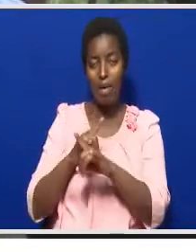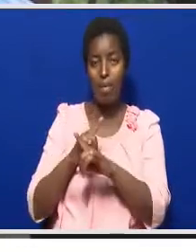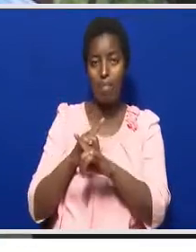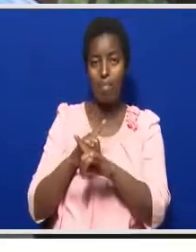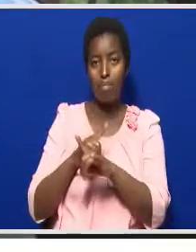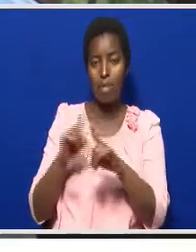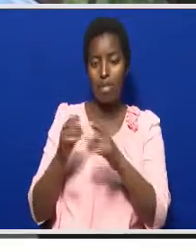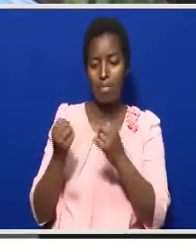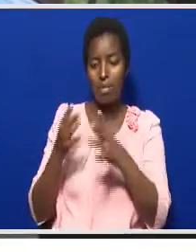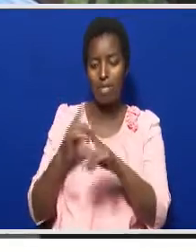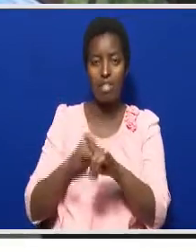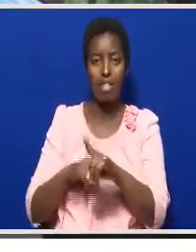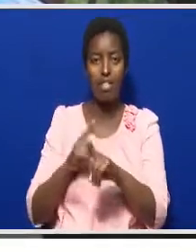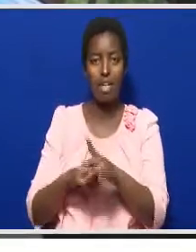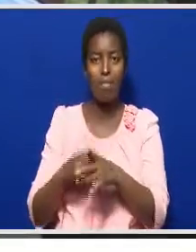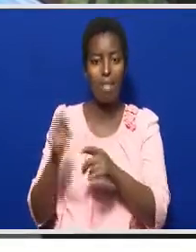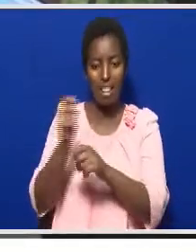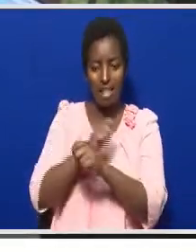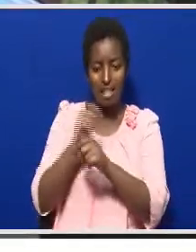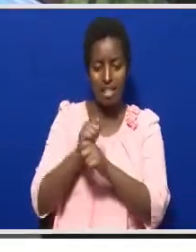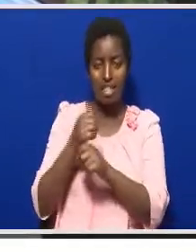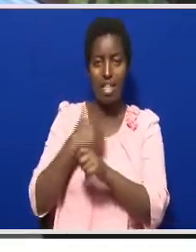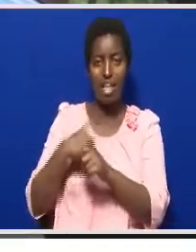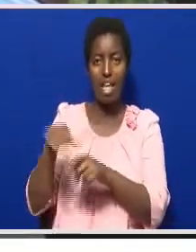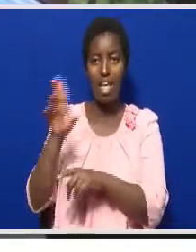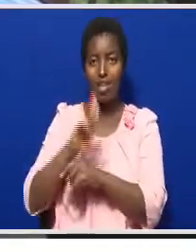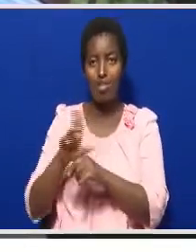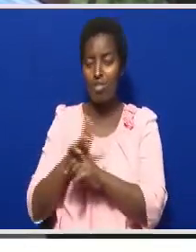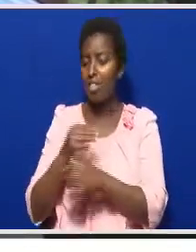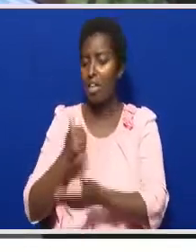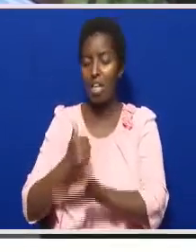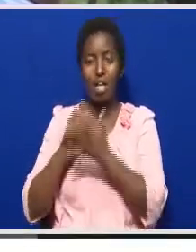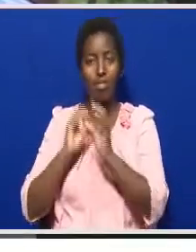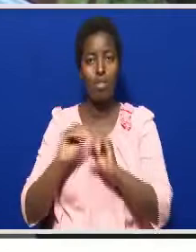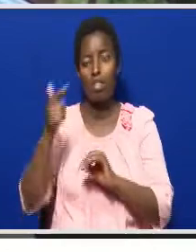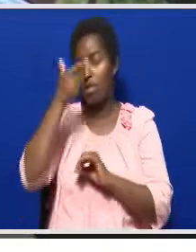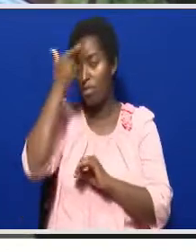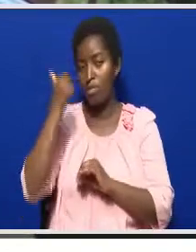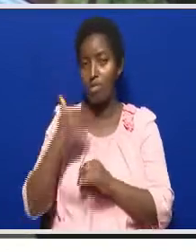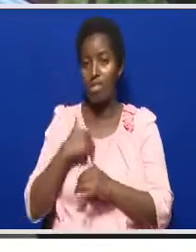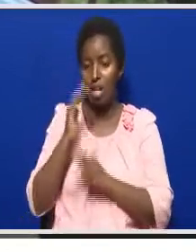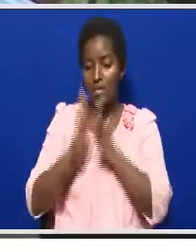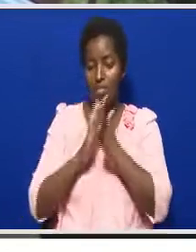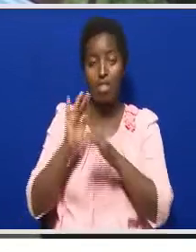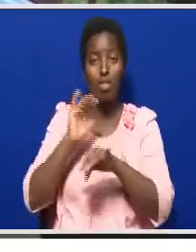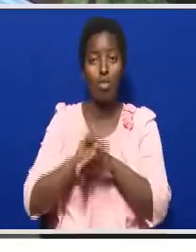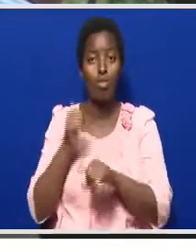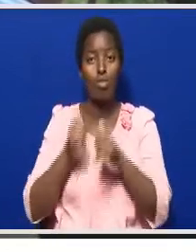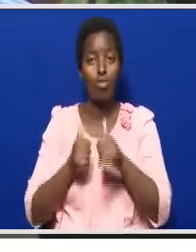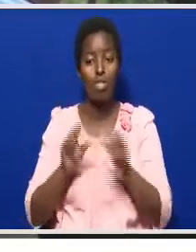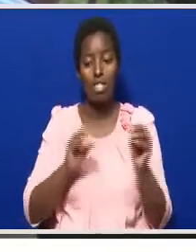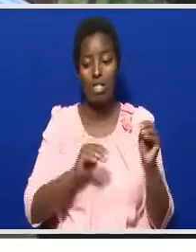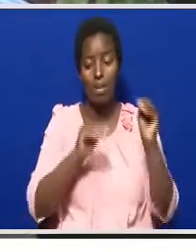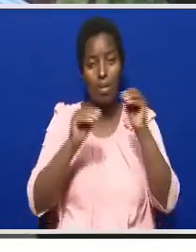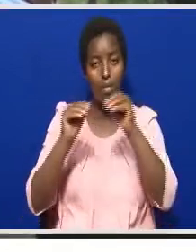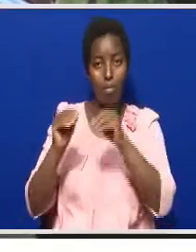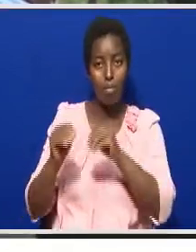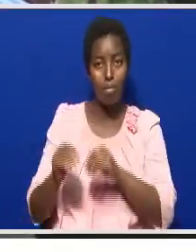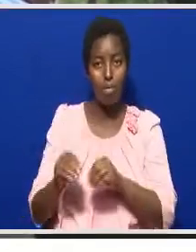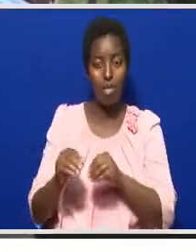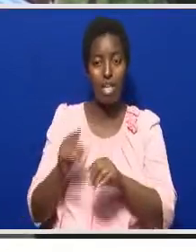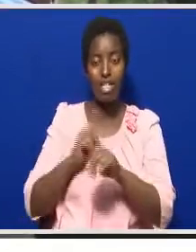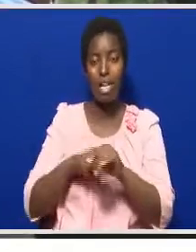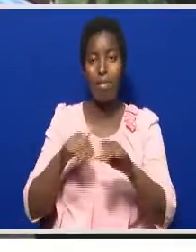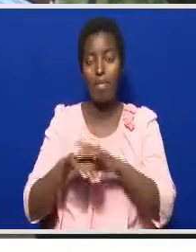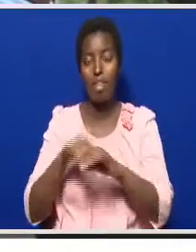na mara nyingi unakuta zile skills haziwasaidii kwa sababu hakuna structure mzuri ambayo imewekwa ili